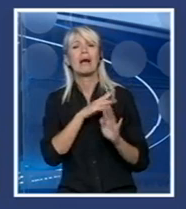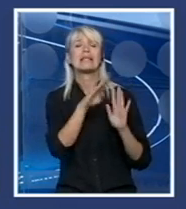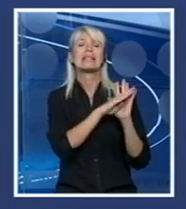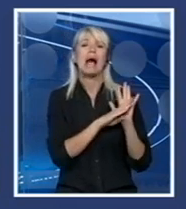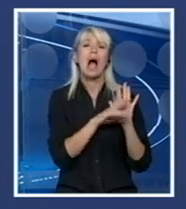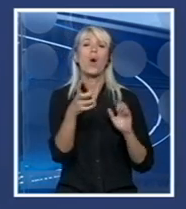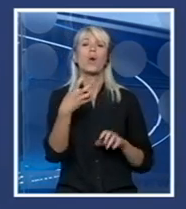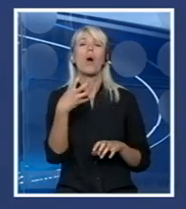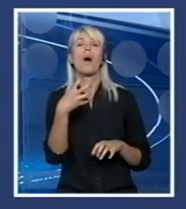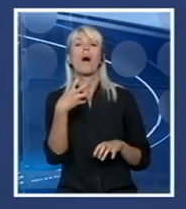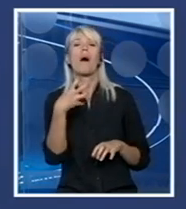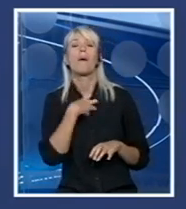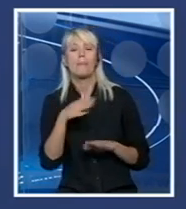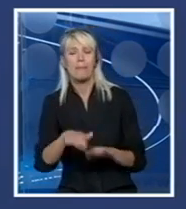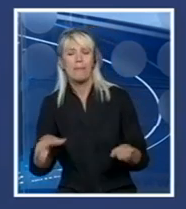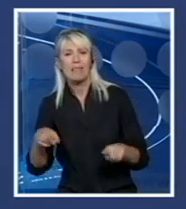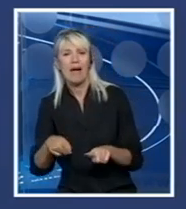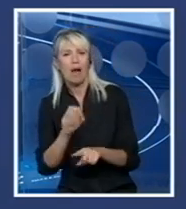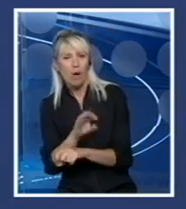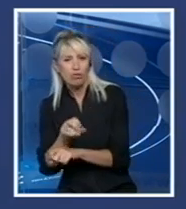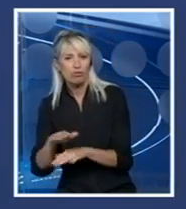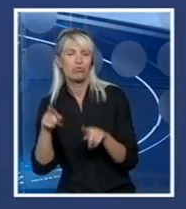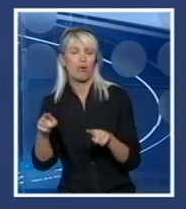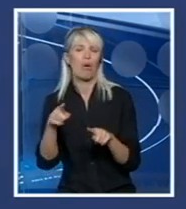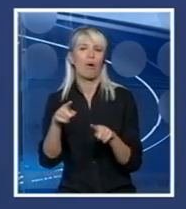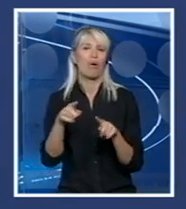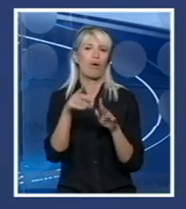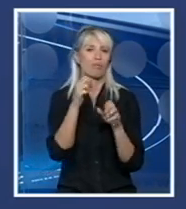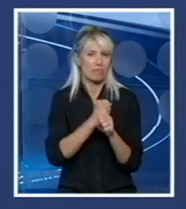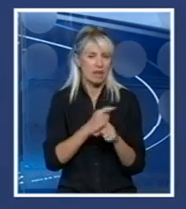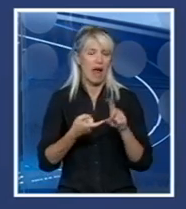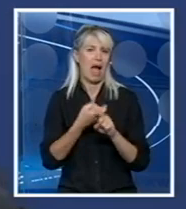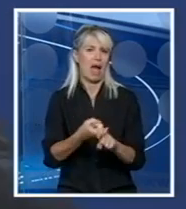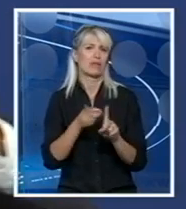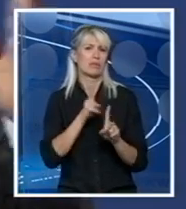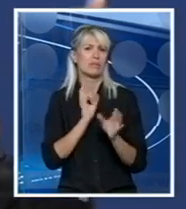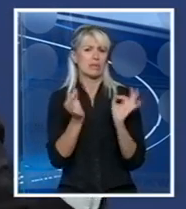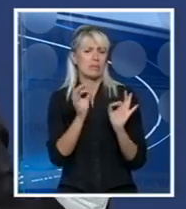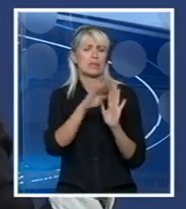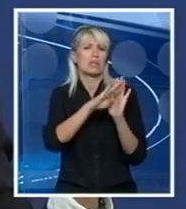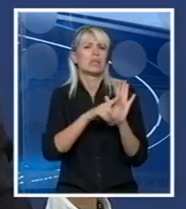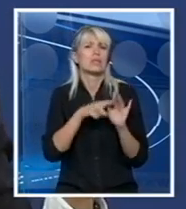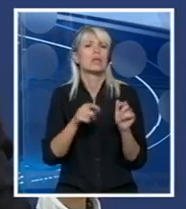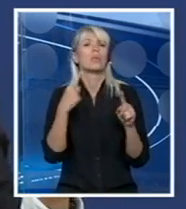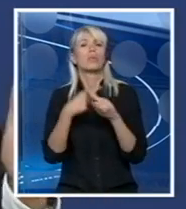radu koji je usklađen sa zakonom o sistemu obrazovanja i vaspitanja, ZOS-ovim, koji je lex specialis i koji je usaglašen sa zakonom o radu. Znači,